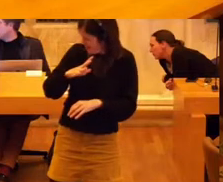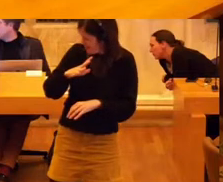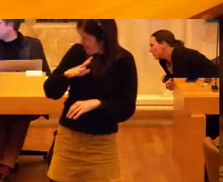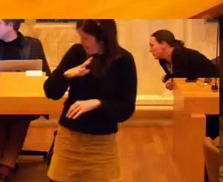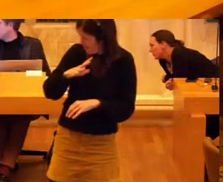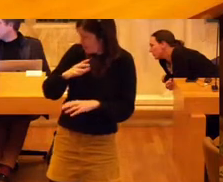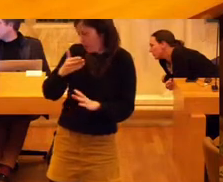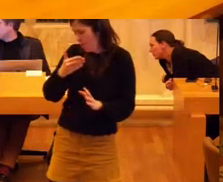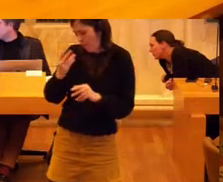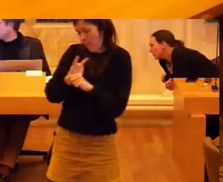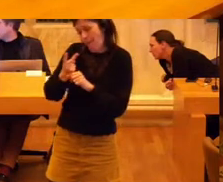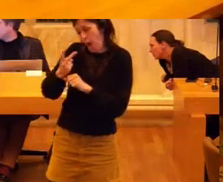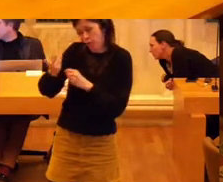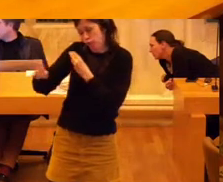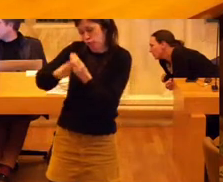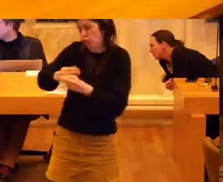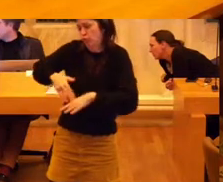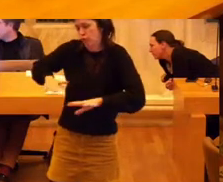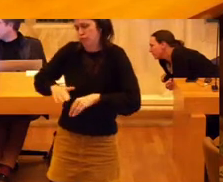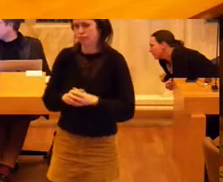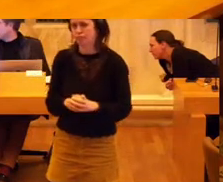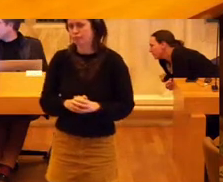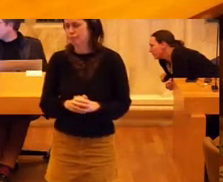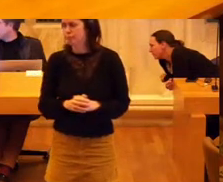qui vient d'être faite.